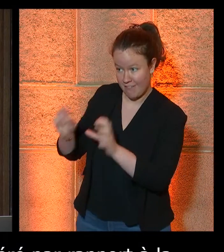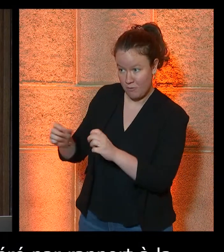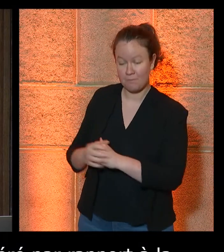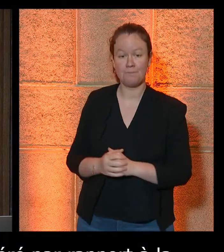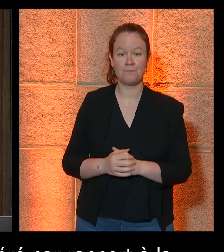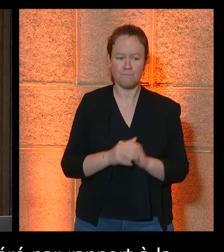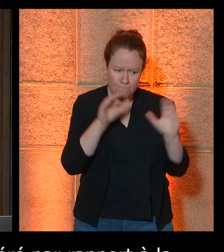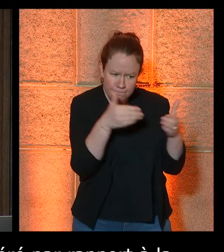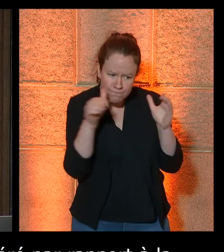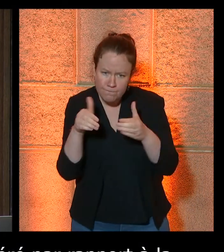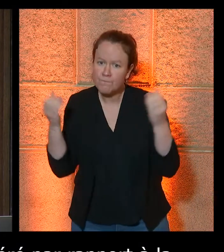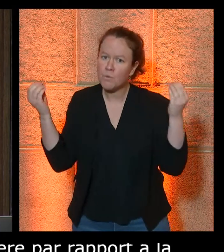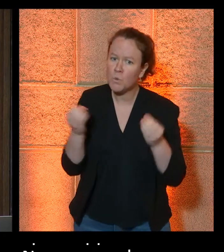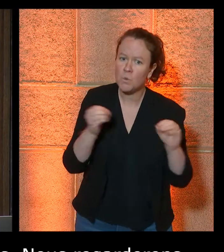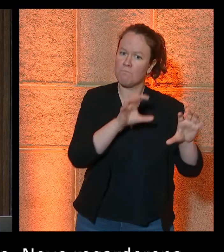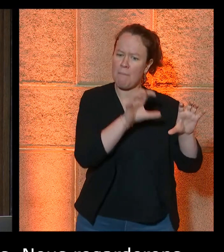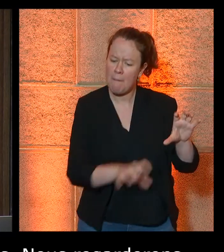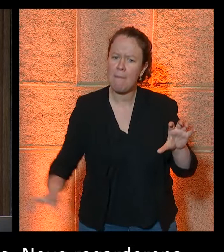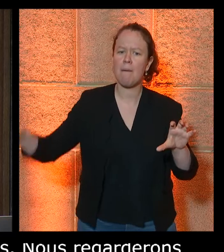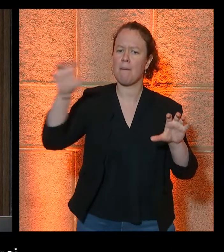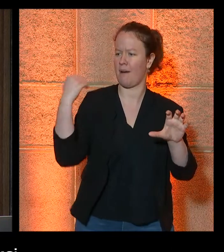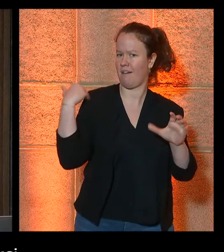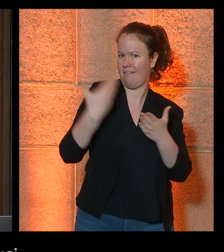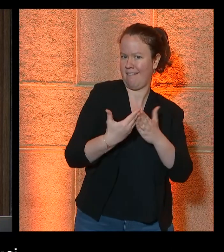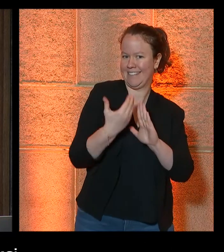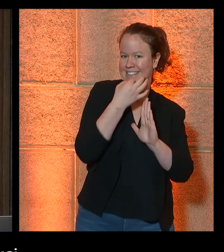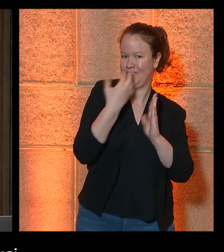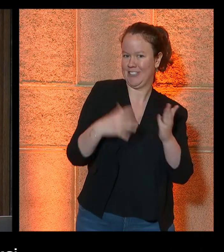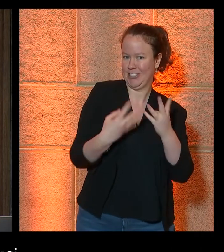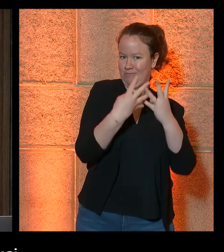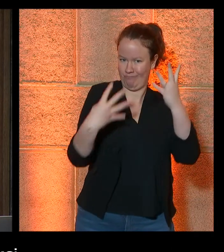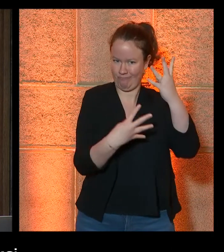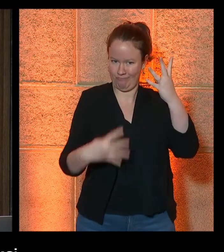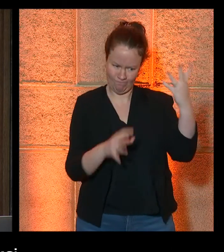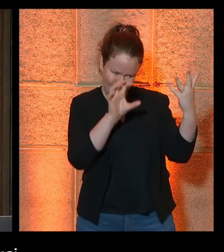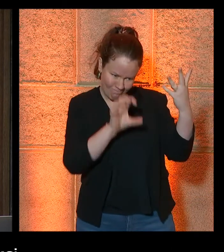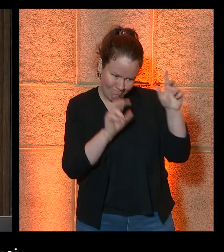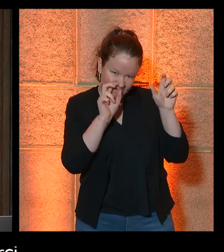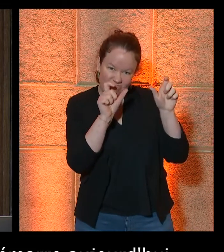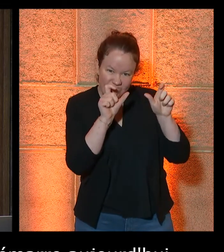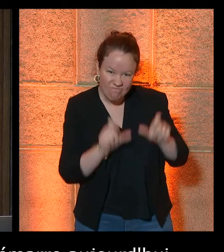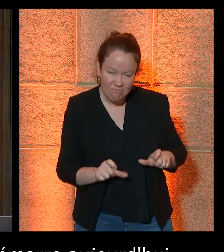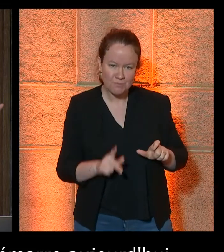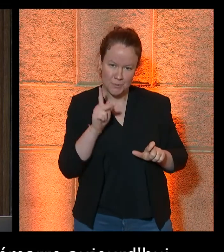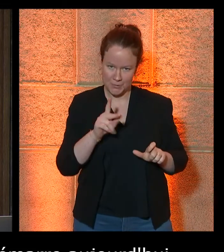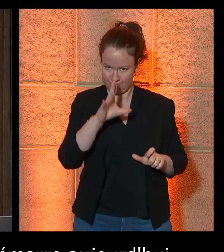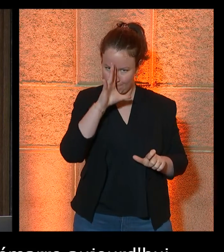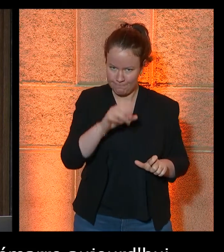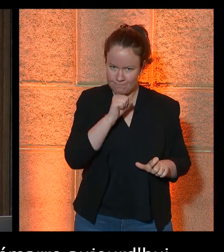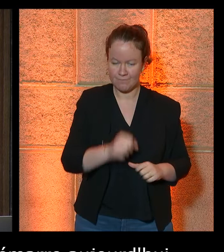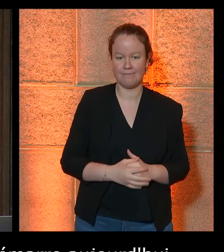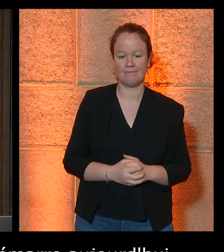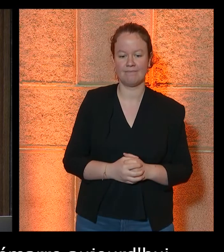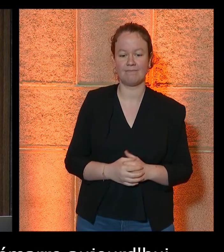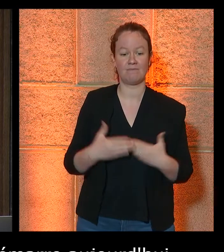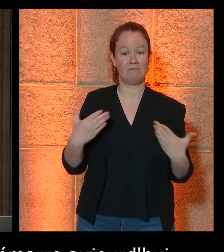territoires sur lesquels nous allons nous concentrer beaucoup plus que sur le reste. Et voilà, donc maintenant, nous